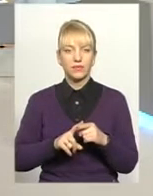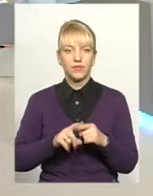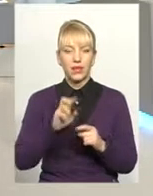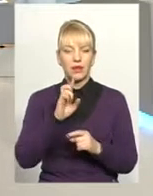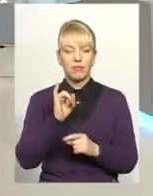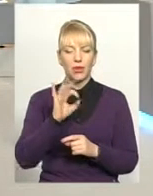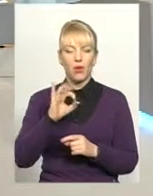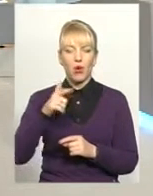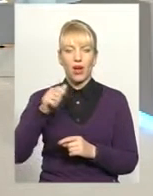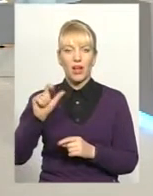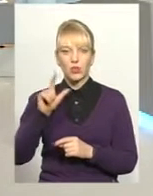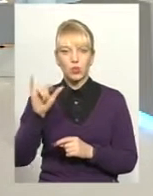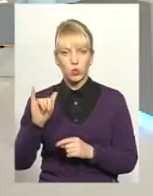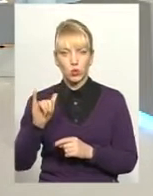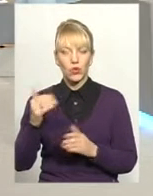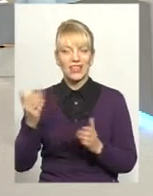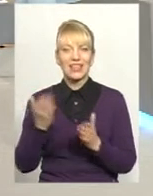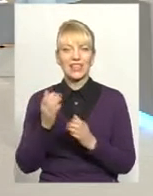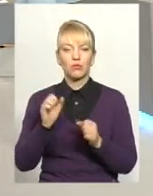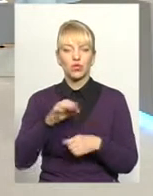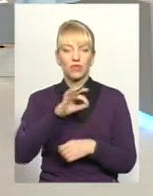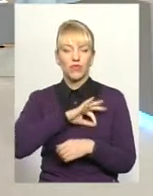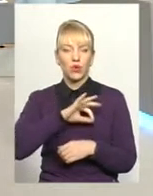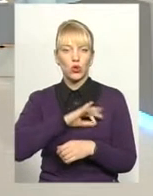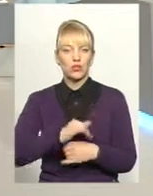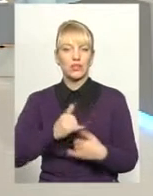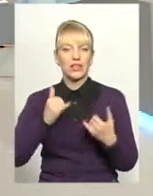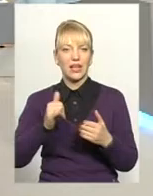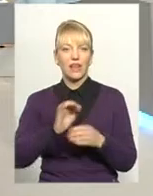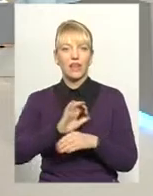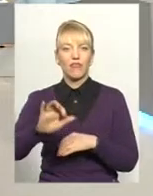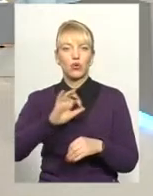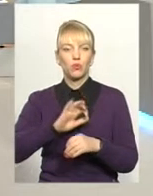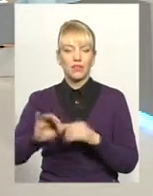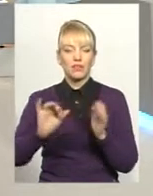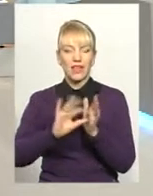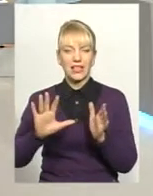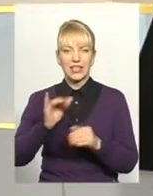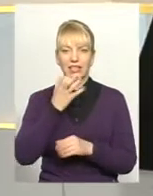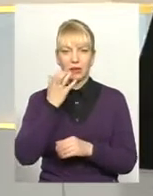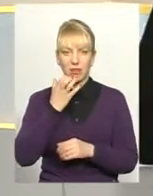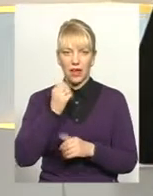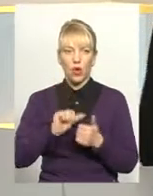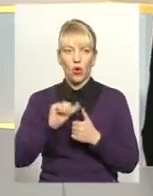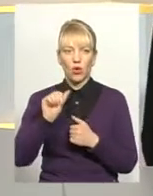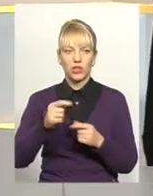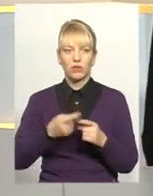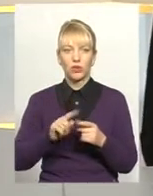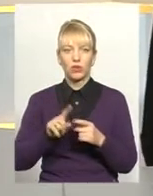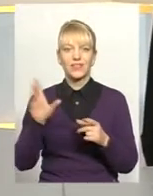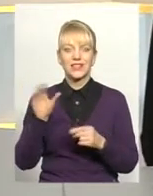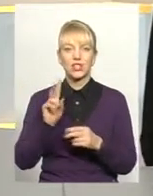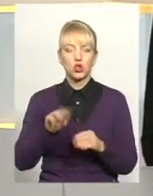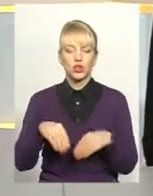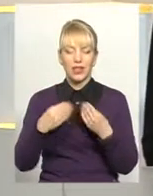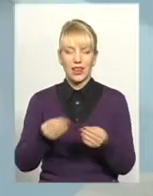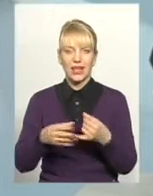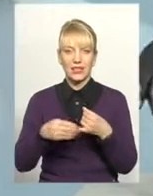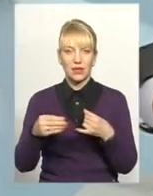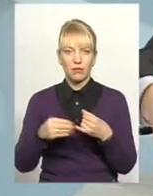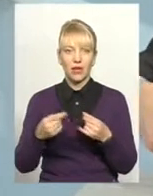біогаз, який може використовуватися для виробництва електроенергії, тепла. Крім того, значить, все, що земля дала, значить, повертається